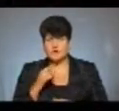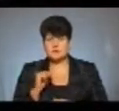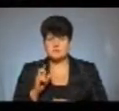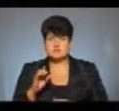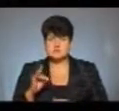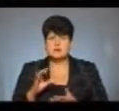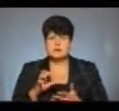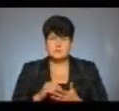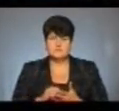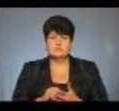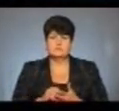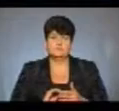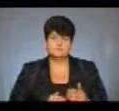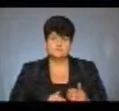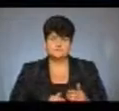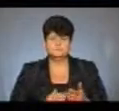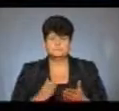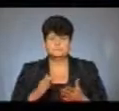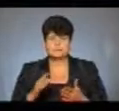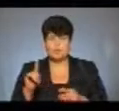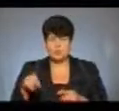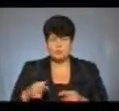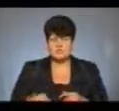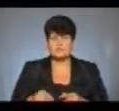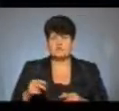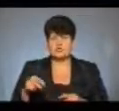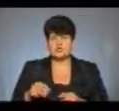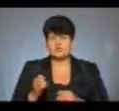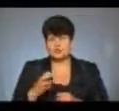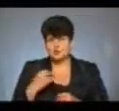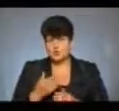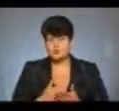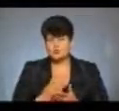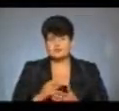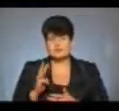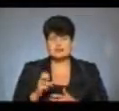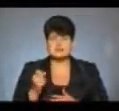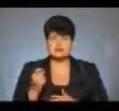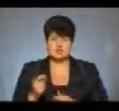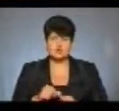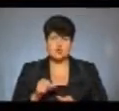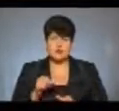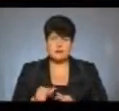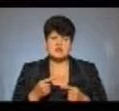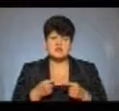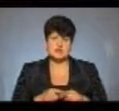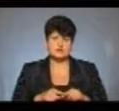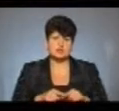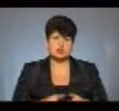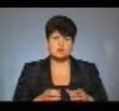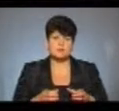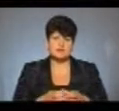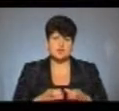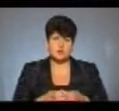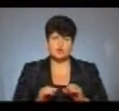займався підприємницькою діяльністю. Мобілізований у 2014 році, служив 311-му окремому інженерно-технічному